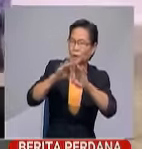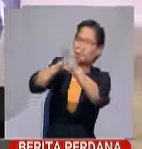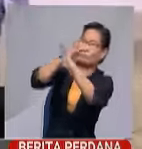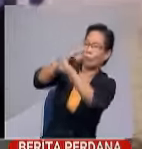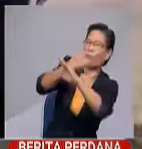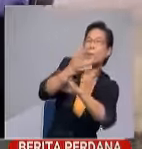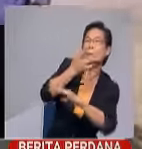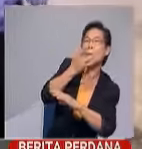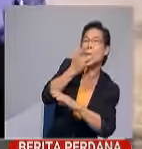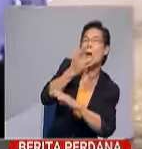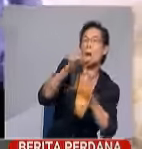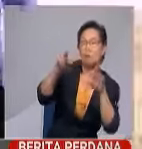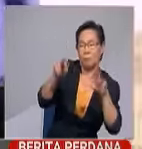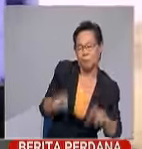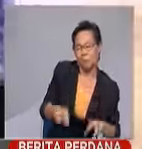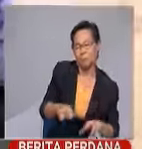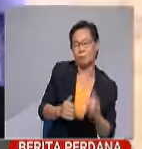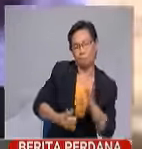rakyat.